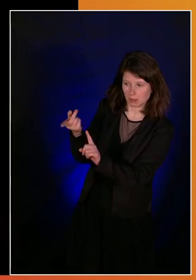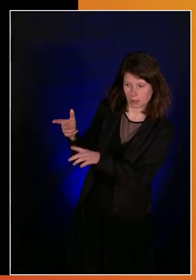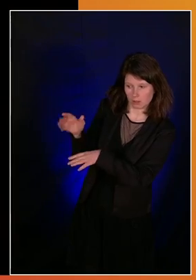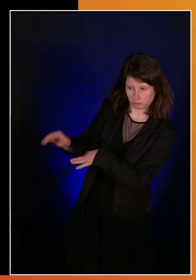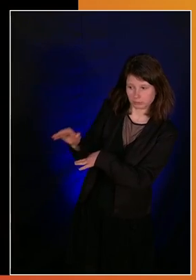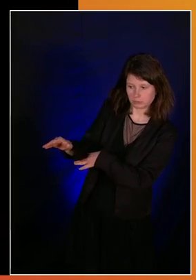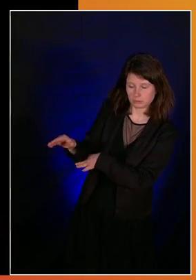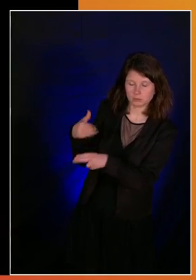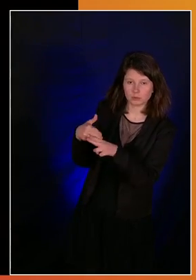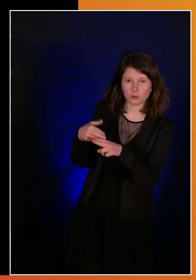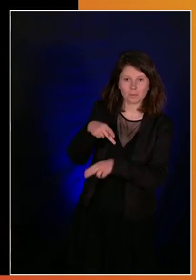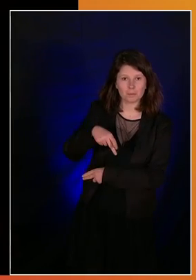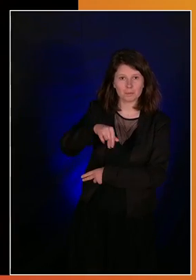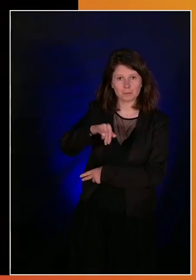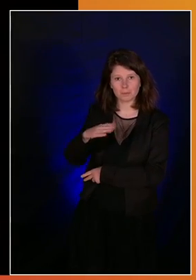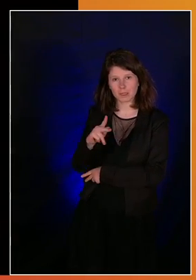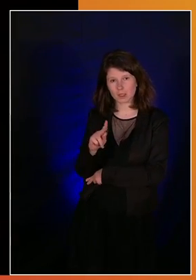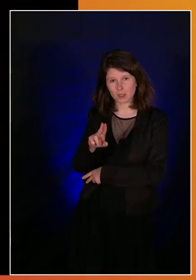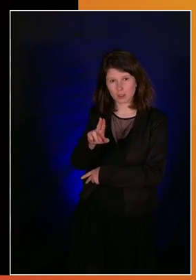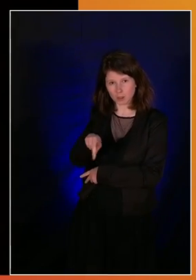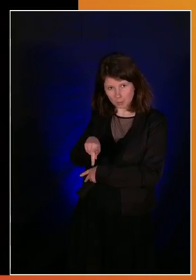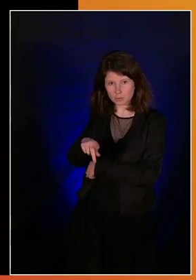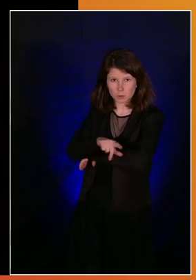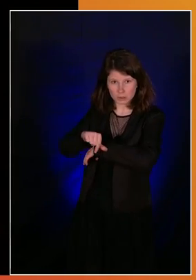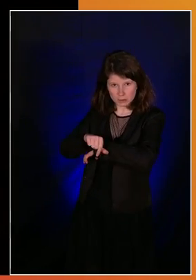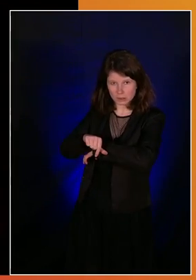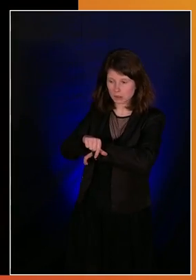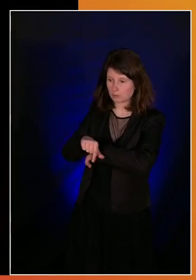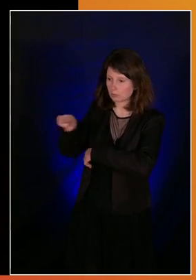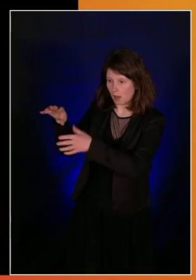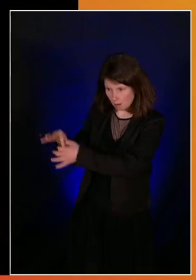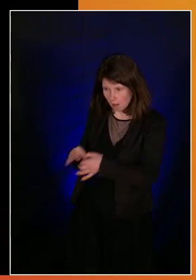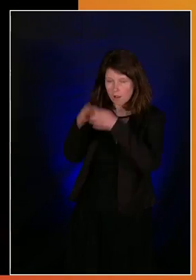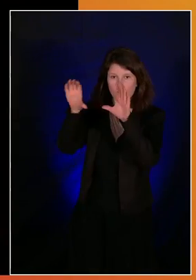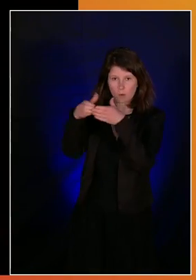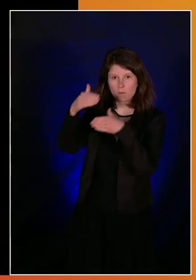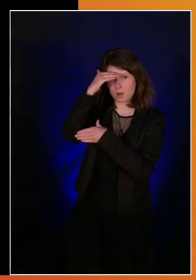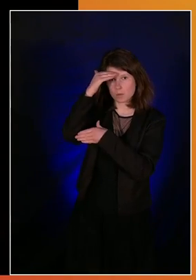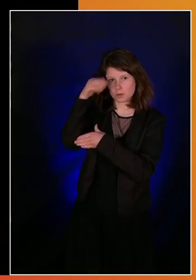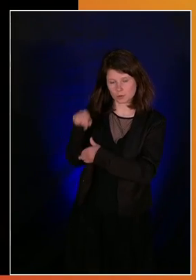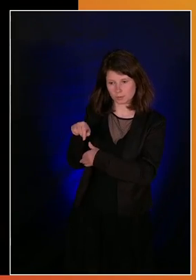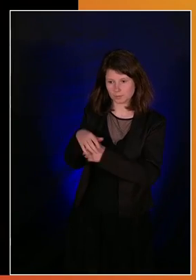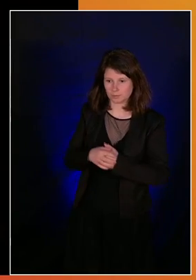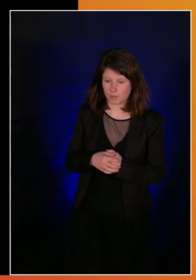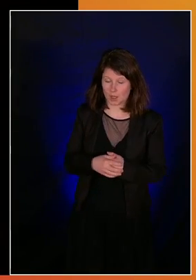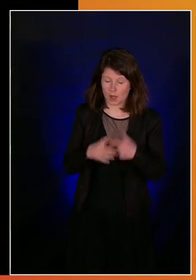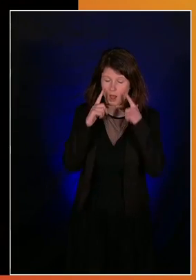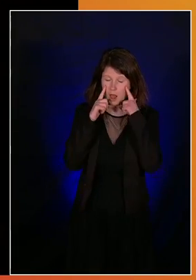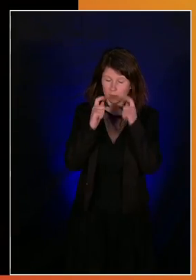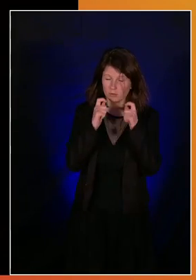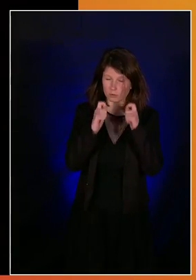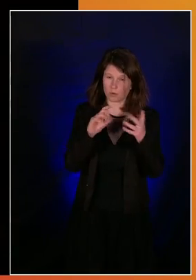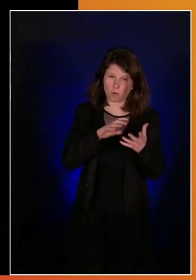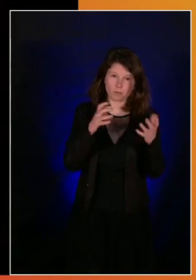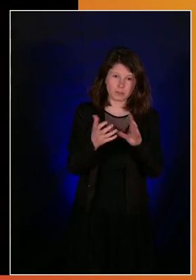Logistics c'est une filiale de GeoPost qui appartient au groupe la poost alors attention ça va devenir de plus en plus